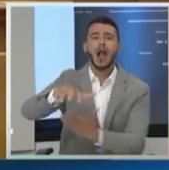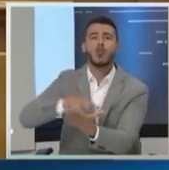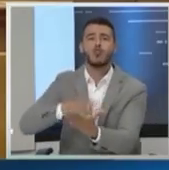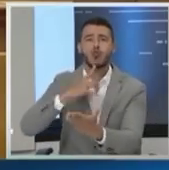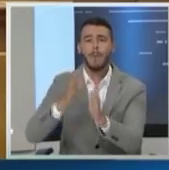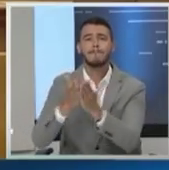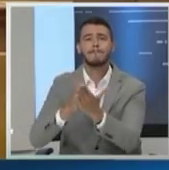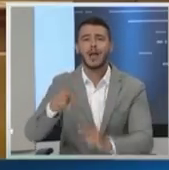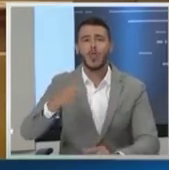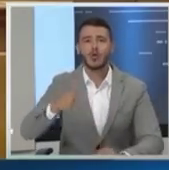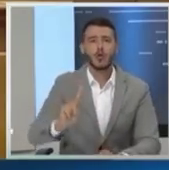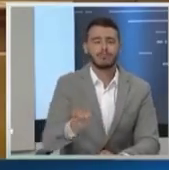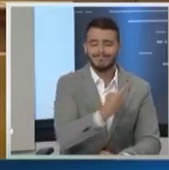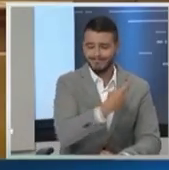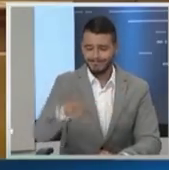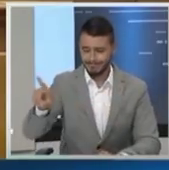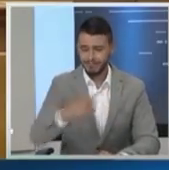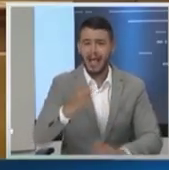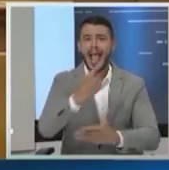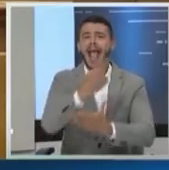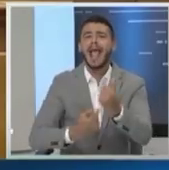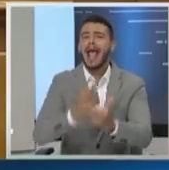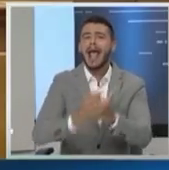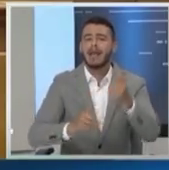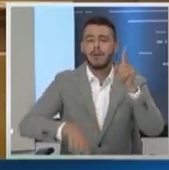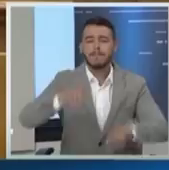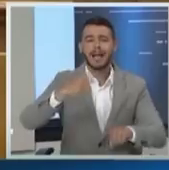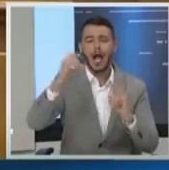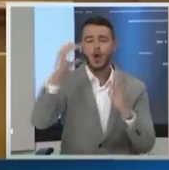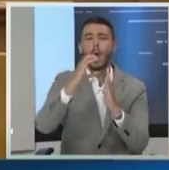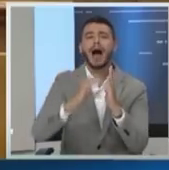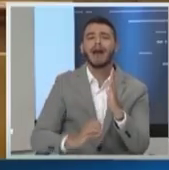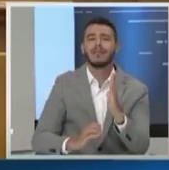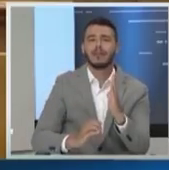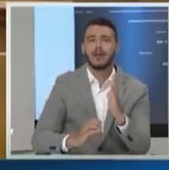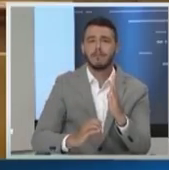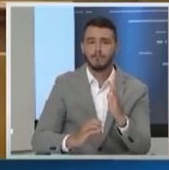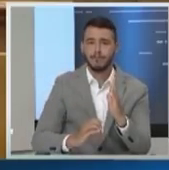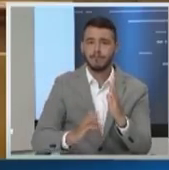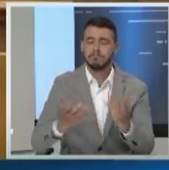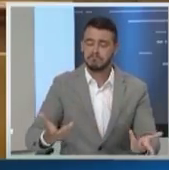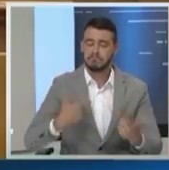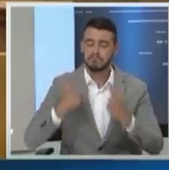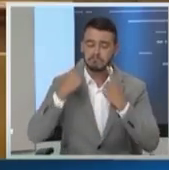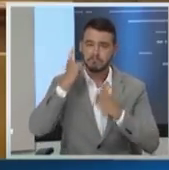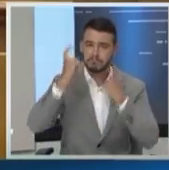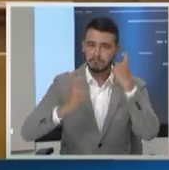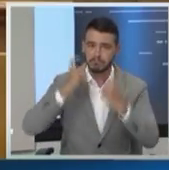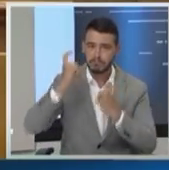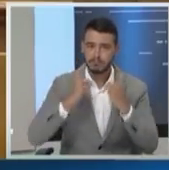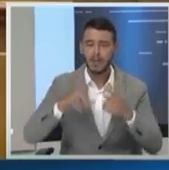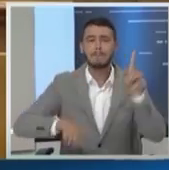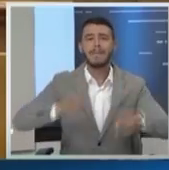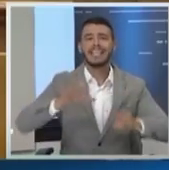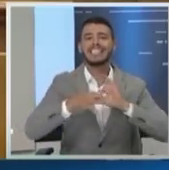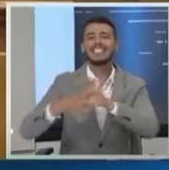βασική σας συνέντευξη. Έλειπαν κάποια κομμάτια. Σε αυτά λοιπόν τα κομμάτια που έλειπαν, έτσι προξένησε το ενδιαφέρον κάποιων συνεργατών